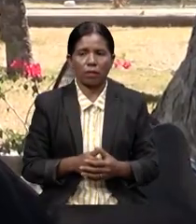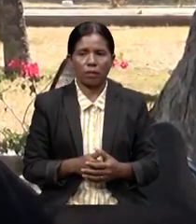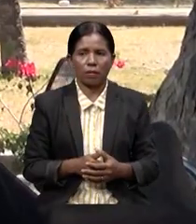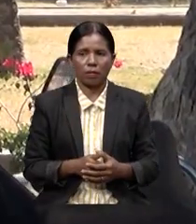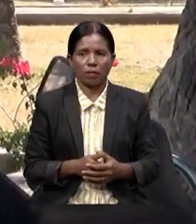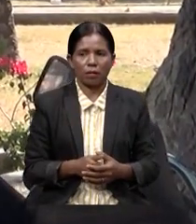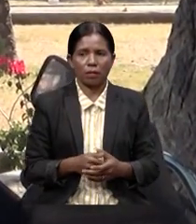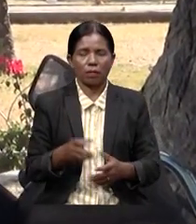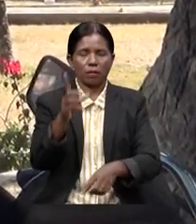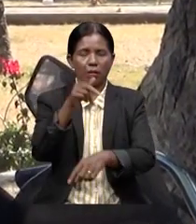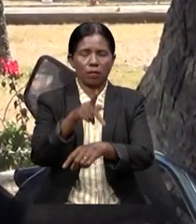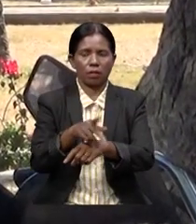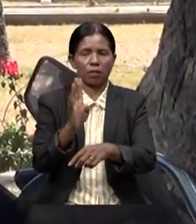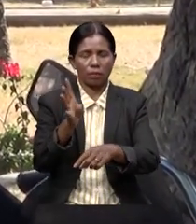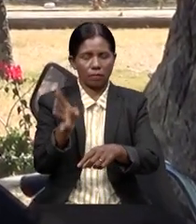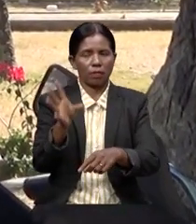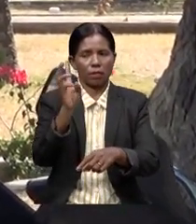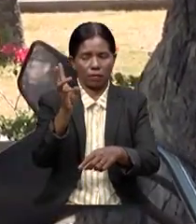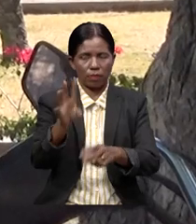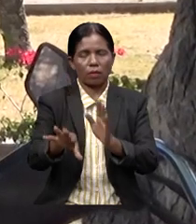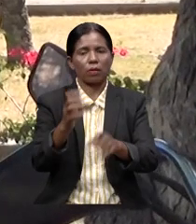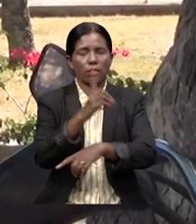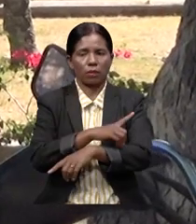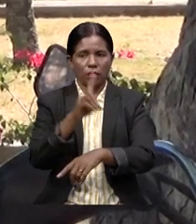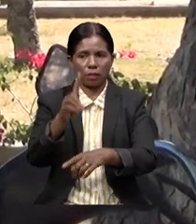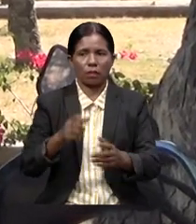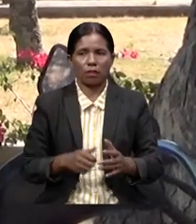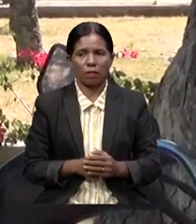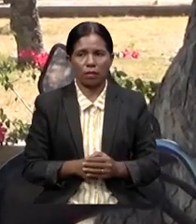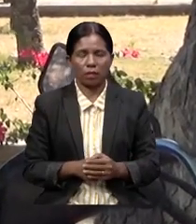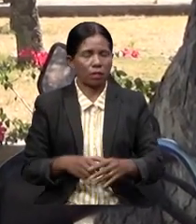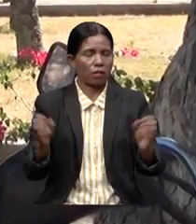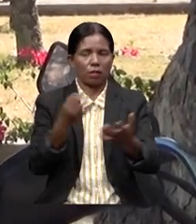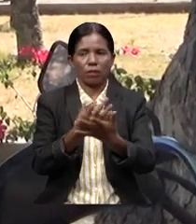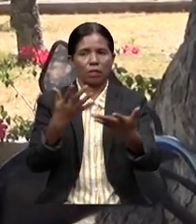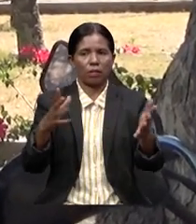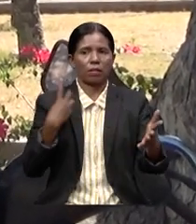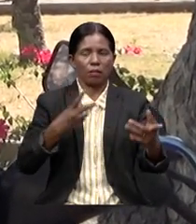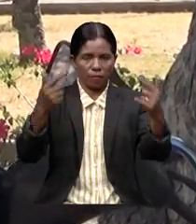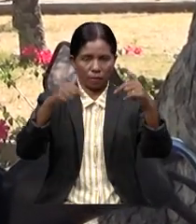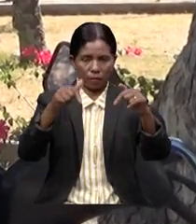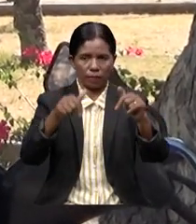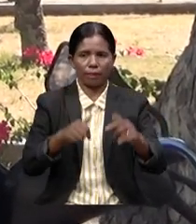60. Barang yang tak pun. Pantai kelab pula kuling ni mah maintain ni.